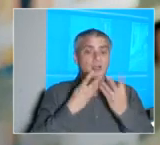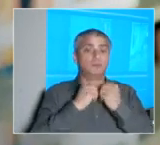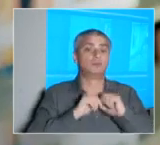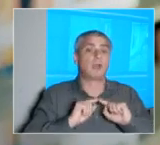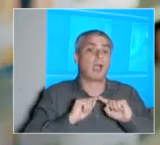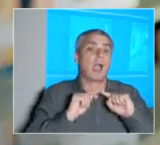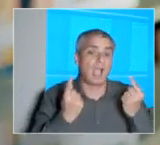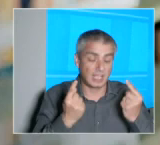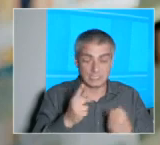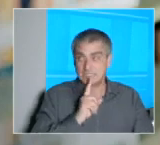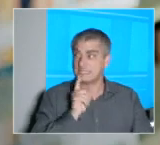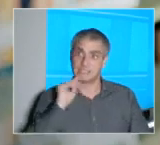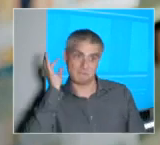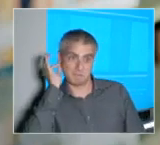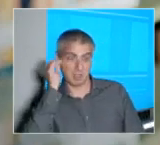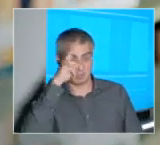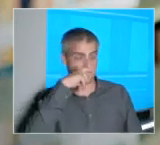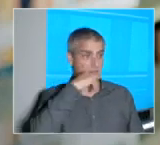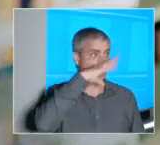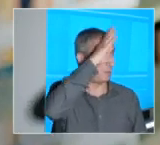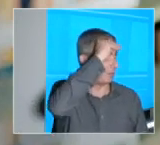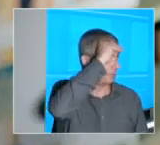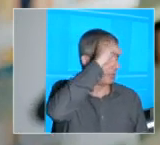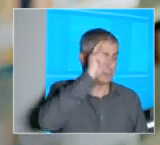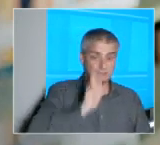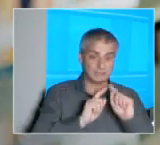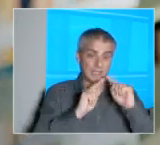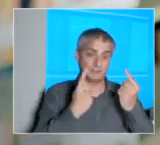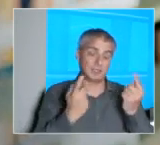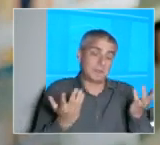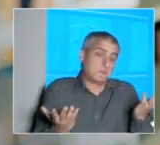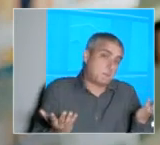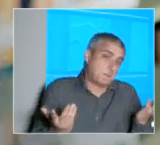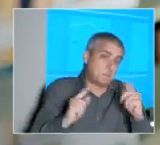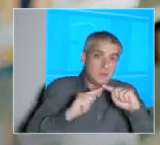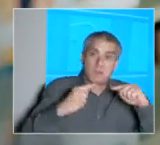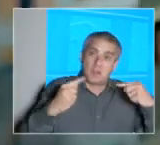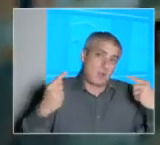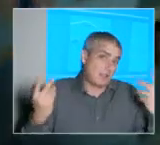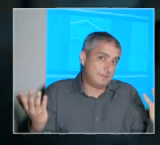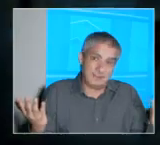חריגה. אמא בת ואבא בן. ואצל אחרים זה כל מיני.